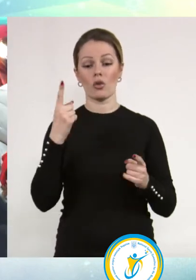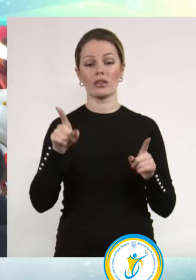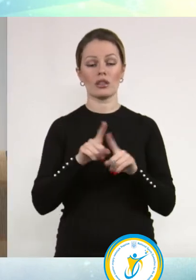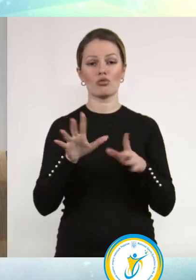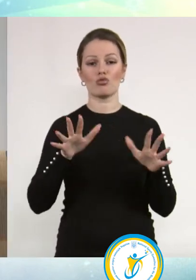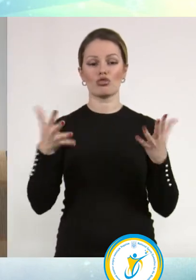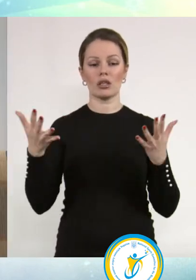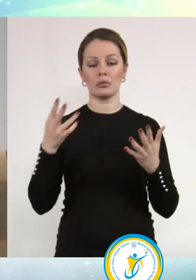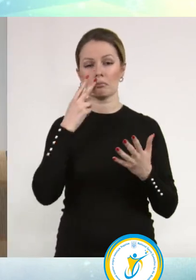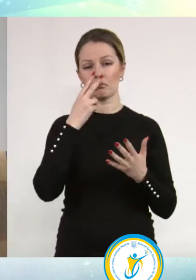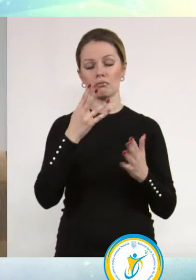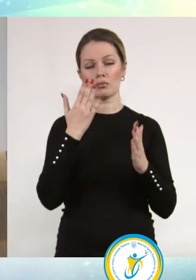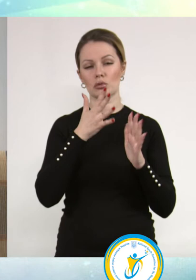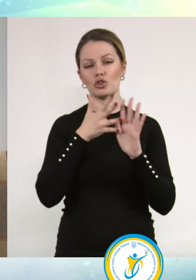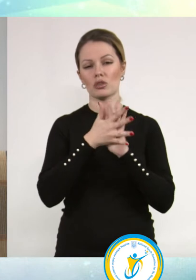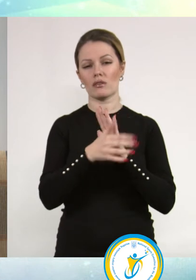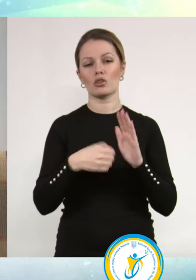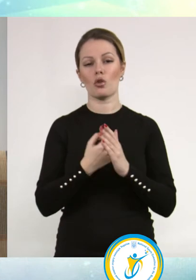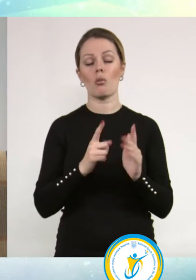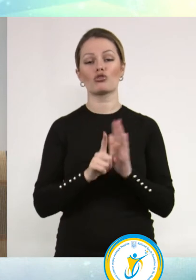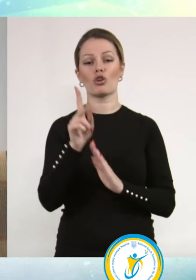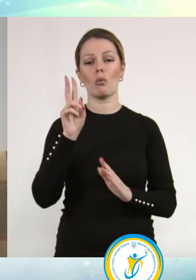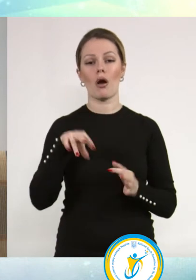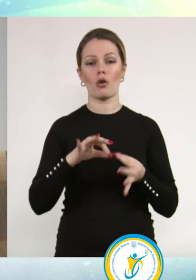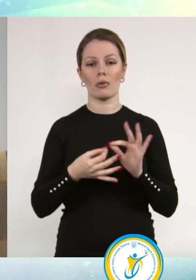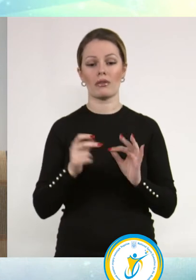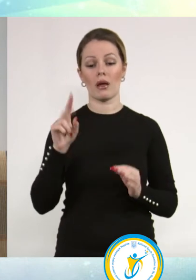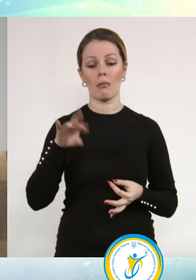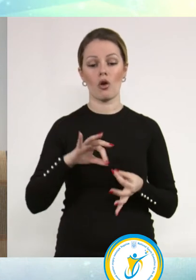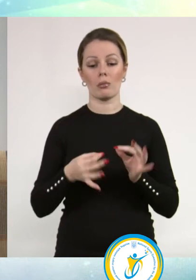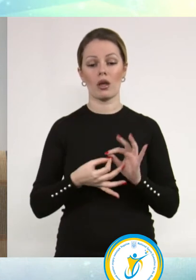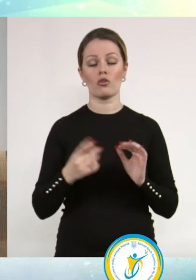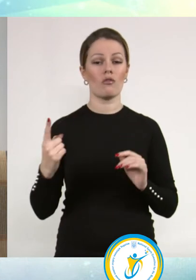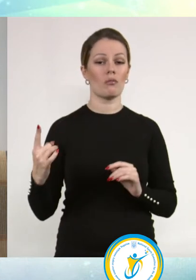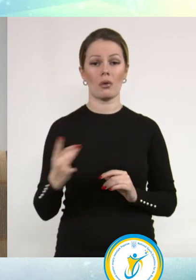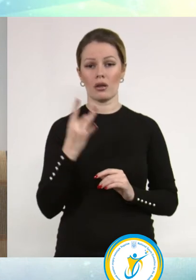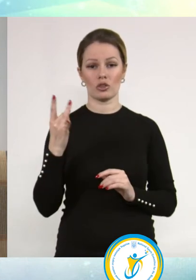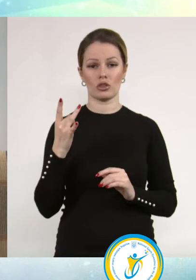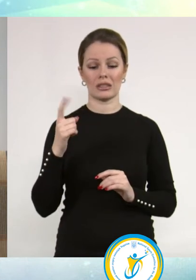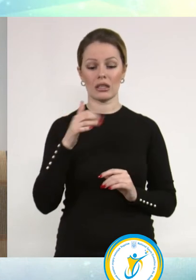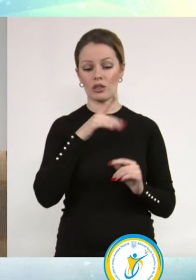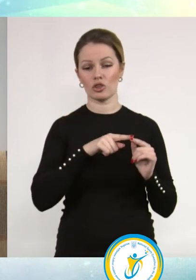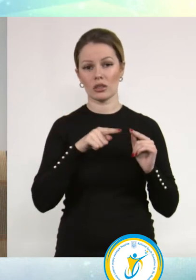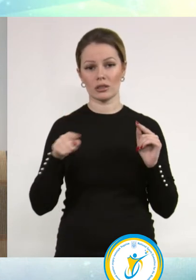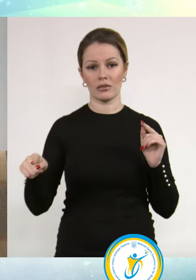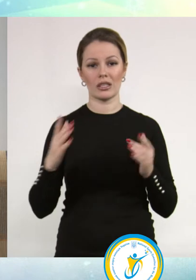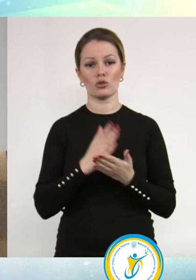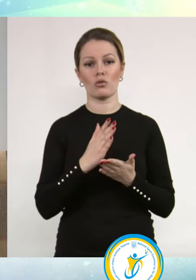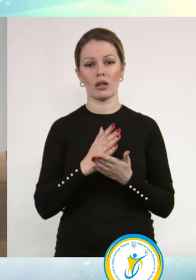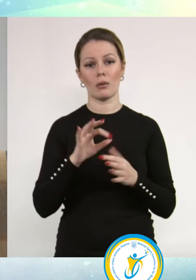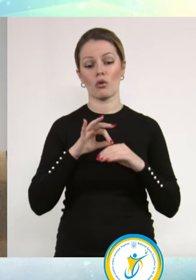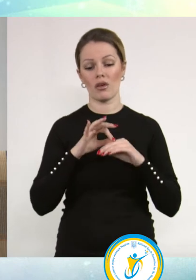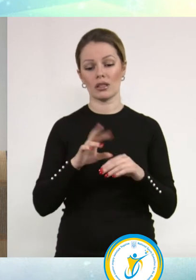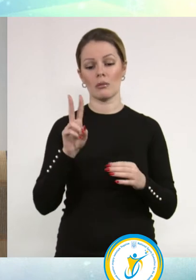сюжетів він читався ще до початку Паралімпіади. На Паралімпіаду вперше за часів існування,